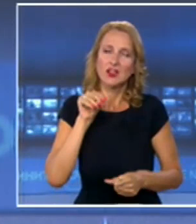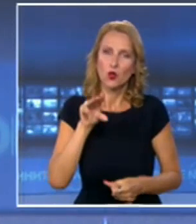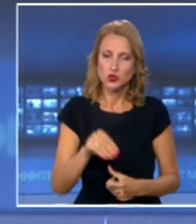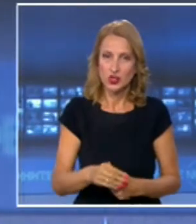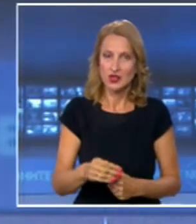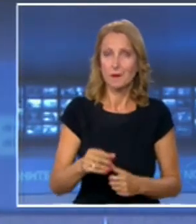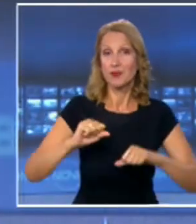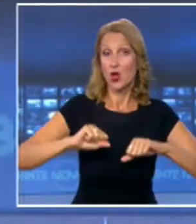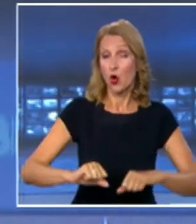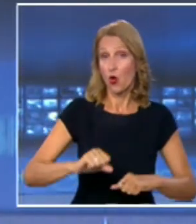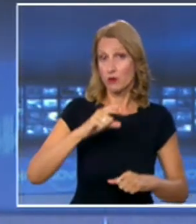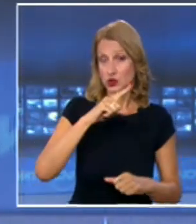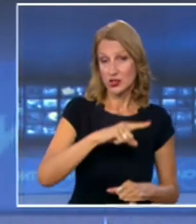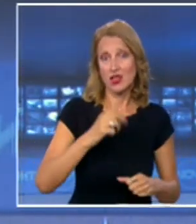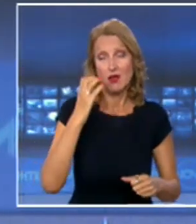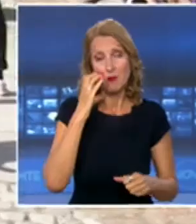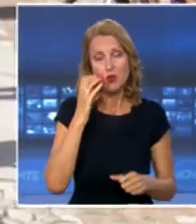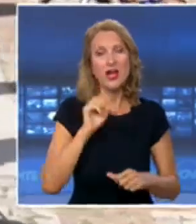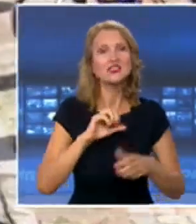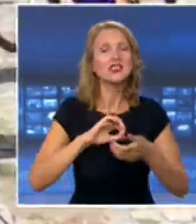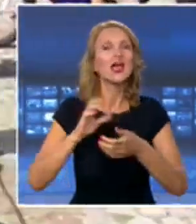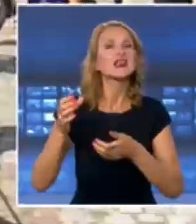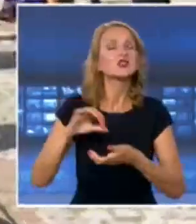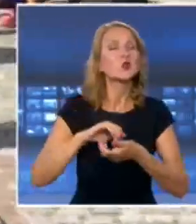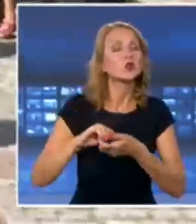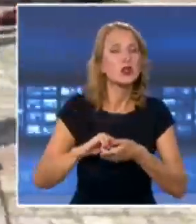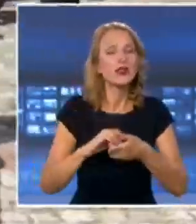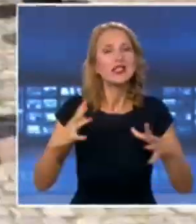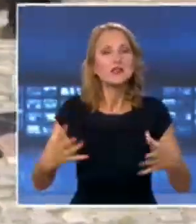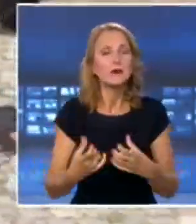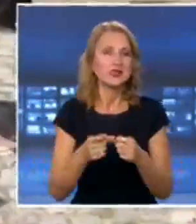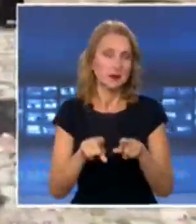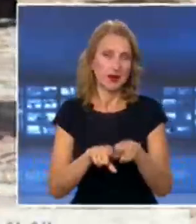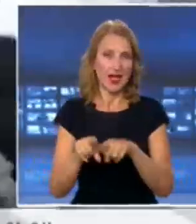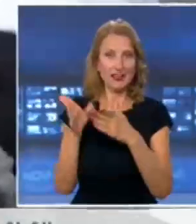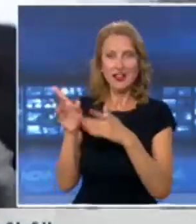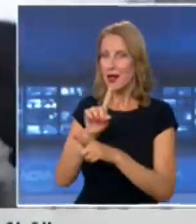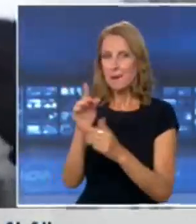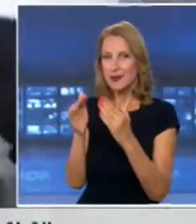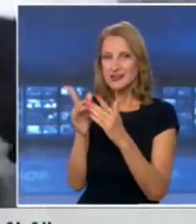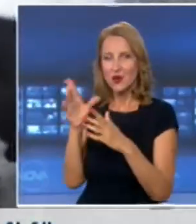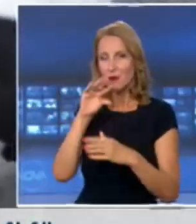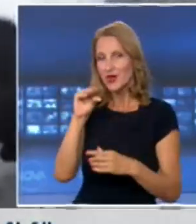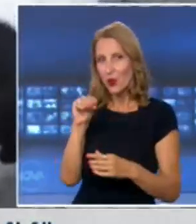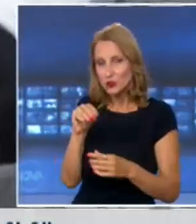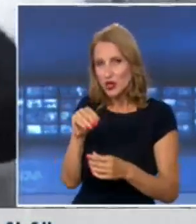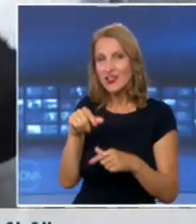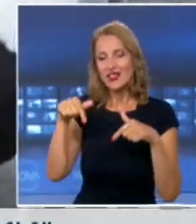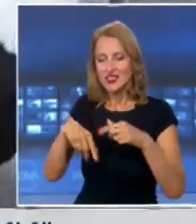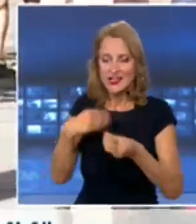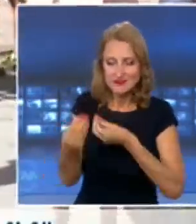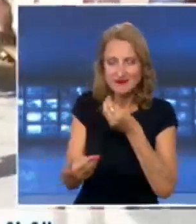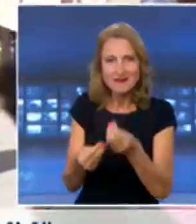и Сдружение «Спаси приятел». 10 питомци от Общинския приют за бездомни кучета в Бургас днес получиха